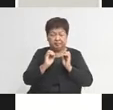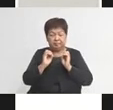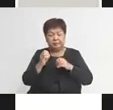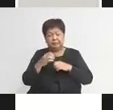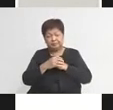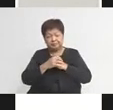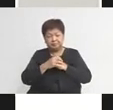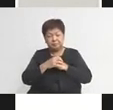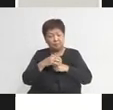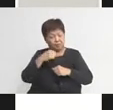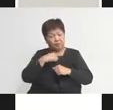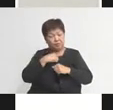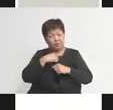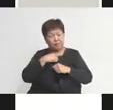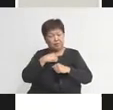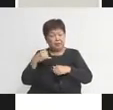legally in Thailand.